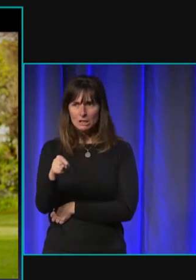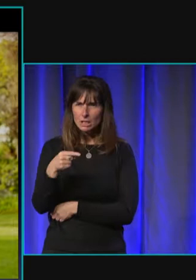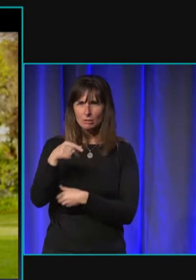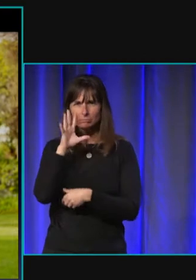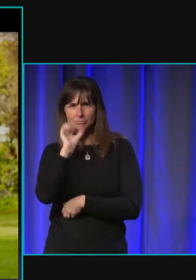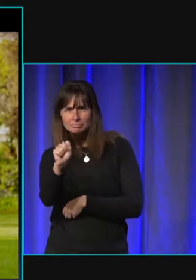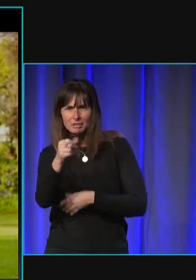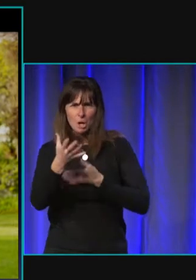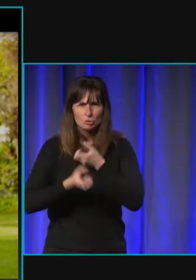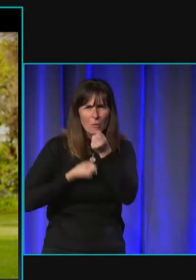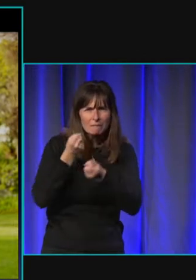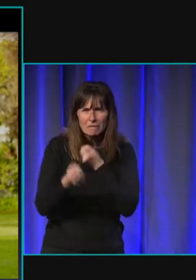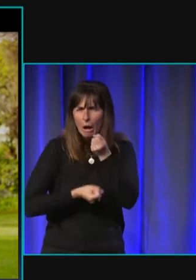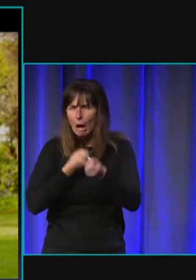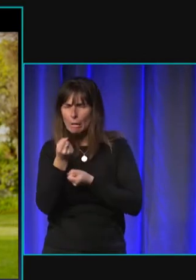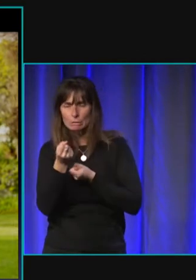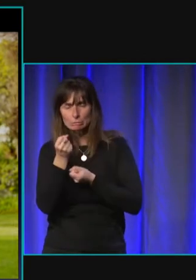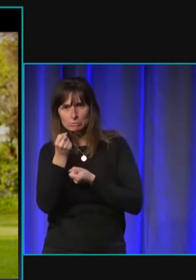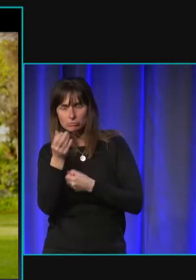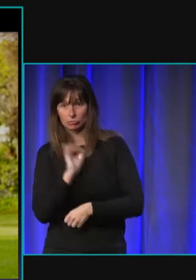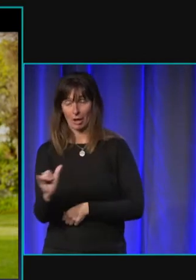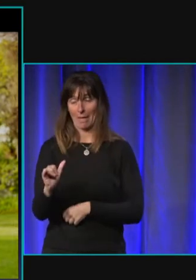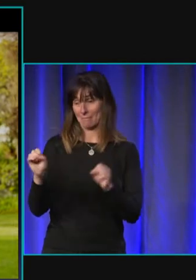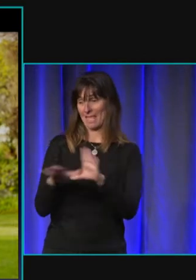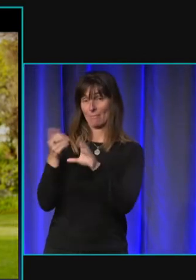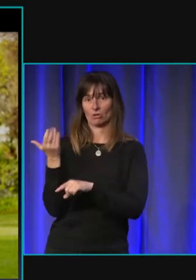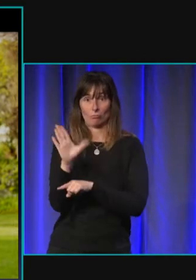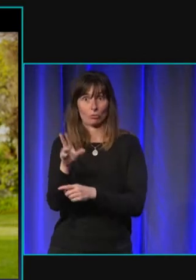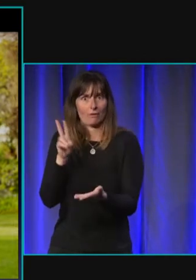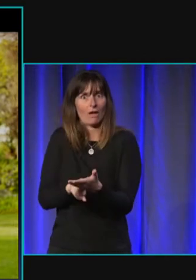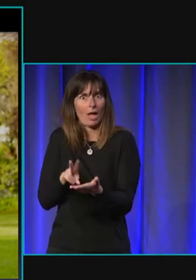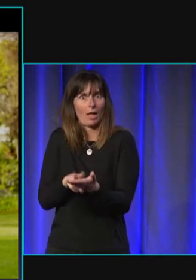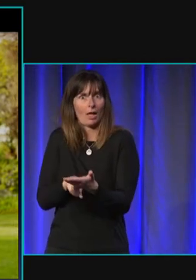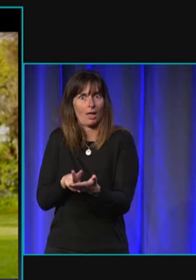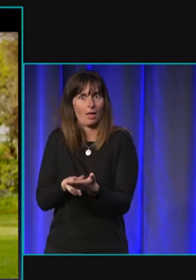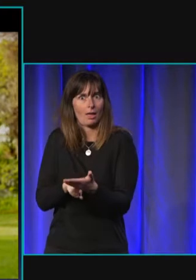hein, à travers cette image-là. Donc c'est vraiment